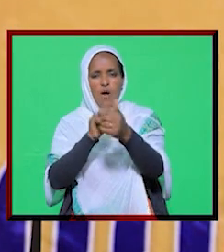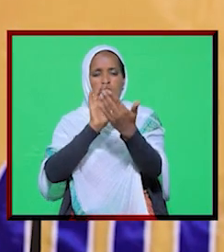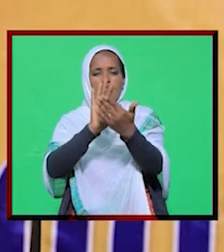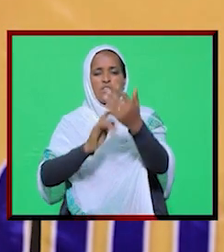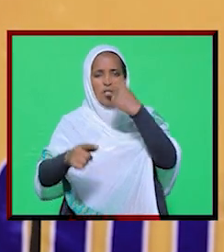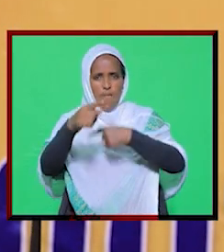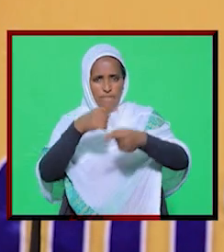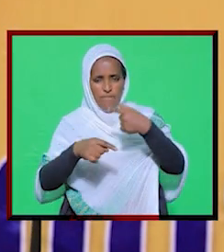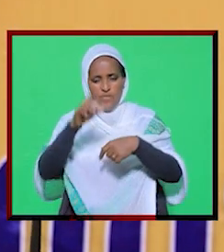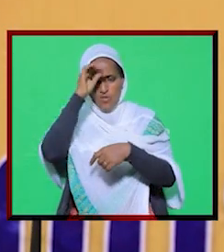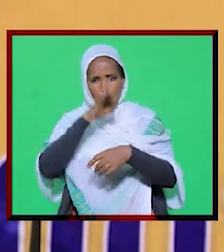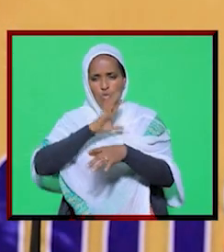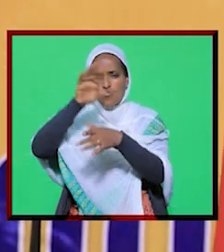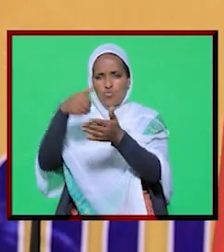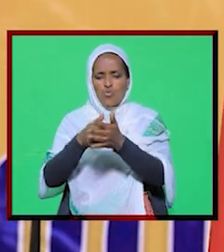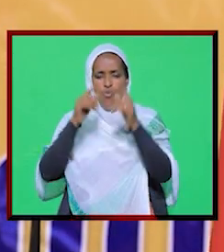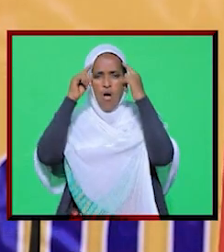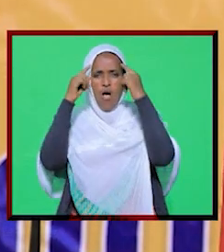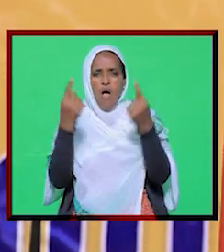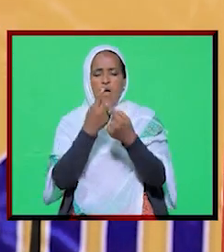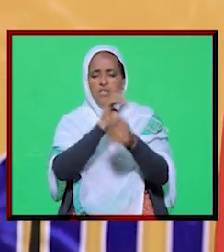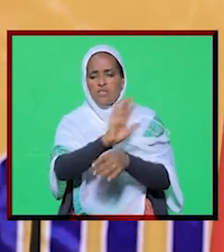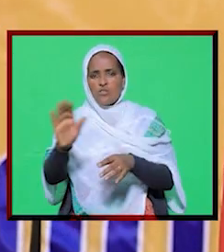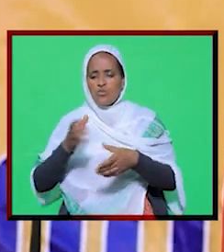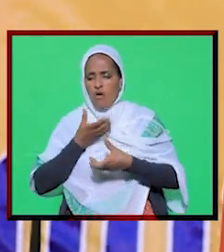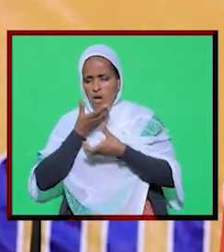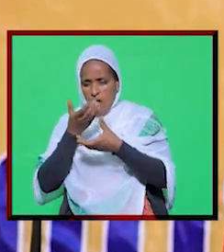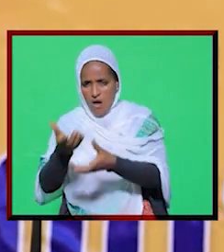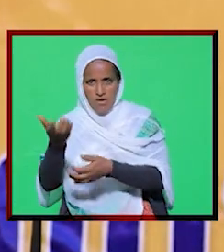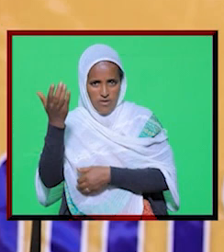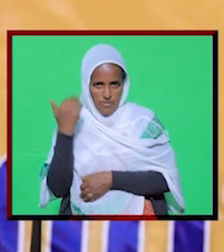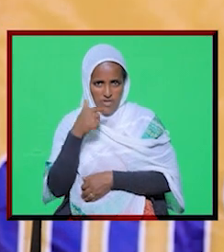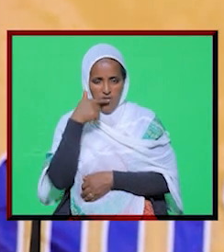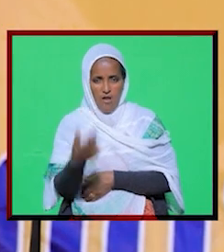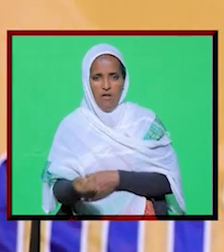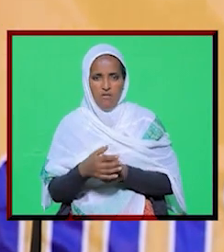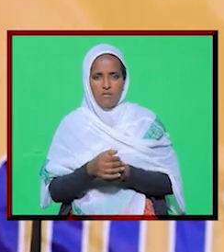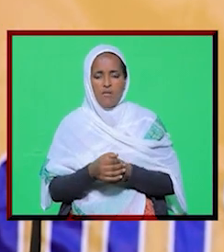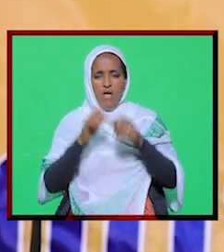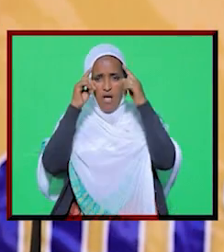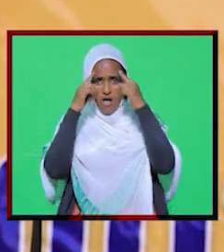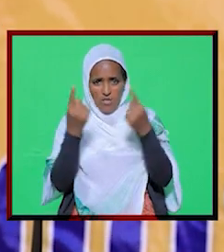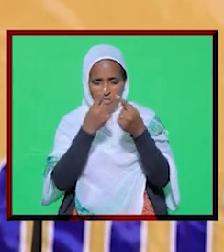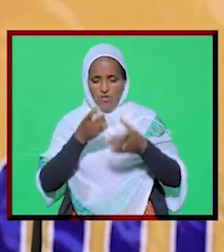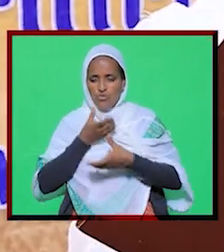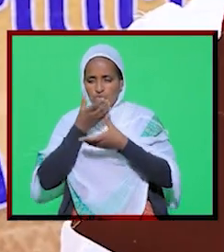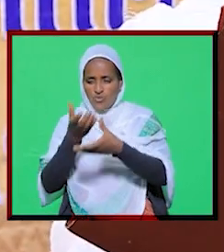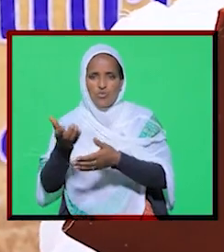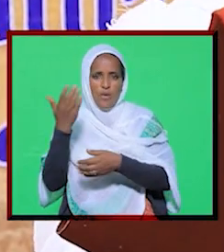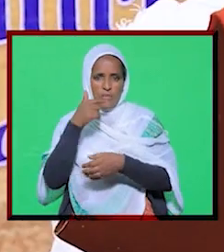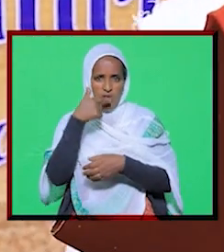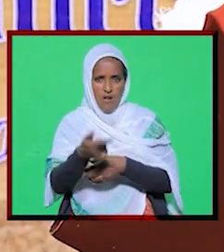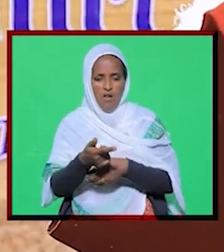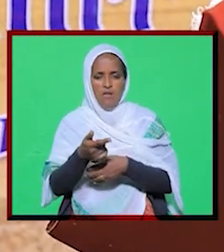ፊት እየመጡ ሰዎች ሁሉ ኃጢአታቸውን ይናዘዙ ነበር ይላል። ኃጢአታቸውን ይናዘዙ ነበር